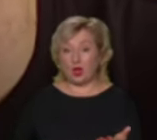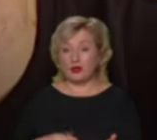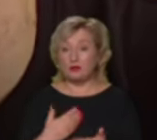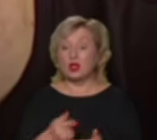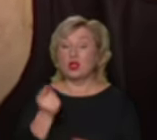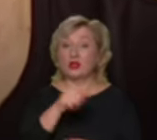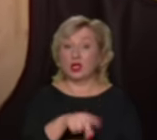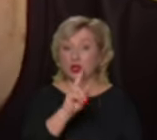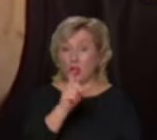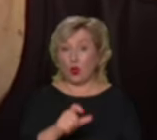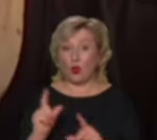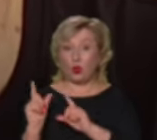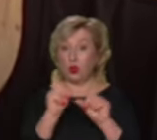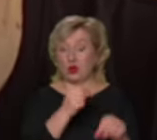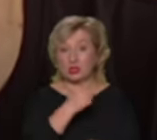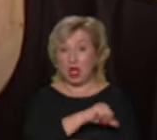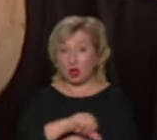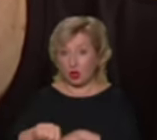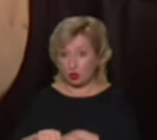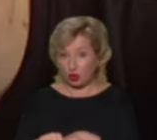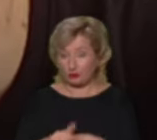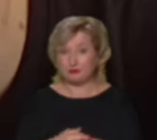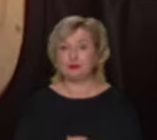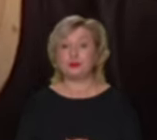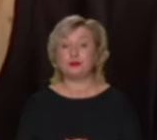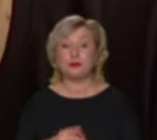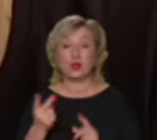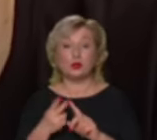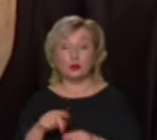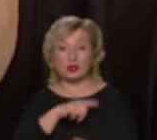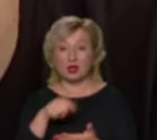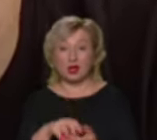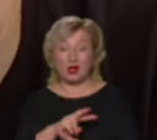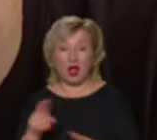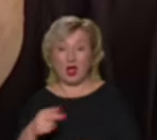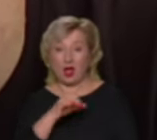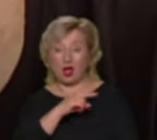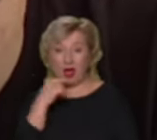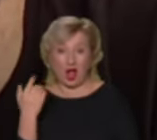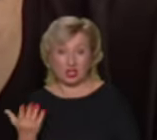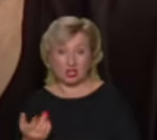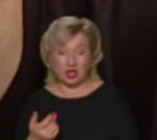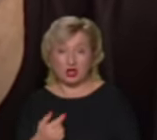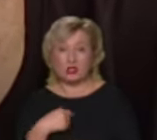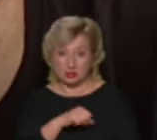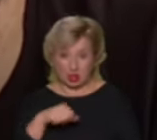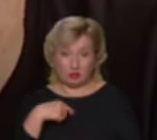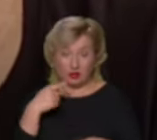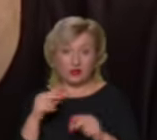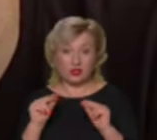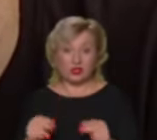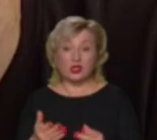хто уїхав за кордон. З другої сторони, питання, що ми стаємо як Рашка, ну а давайте говорити відверто, я і сам казав вашим,